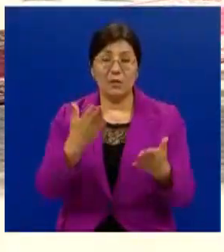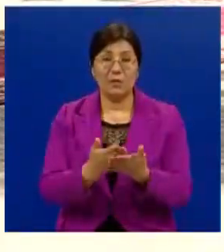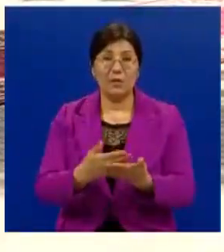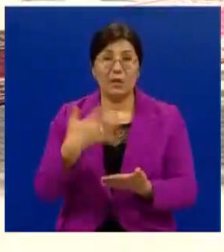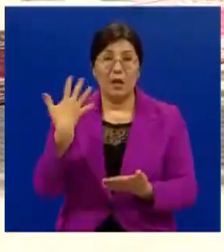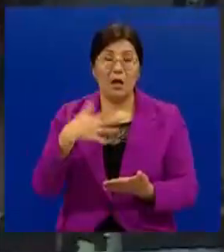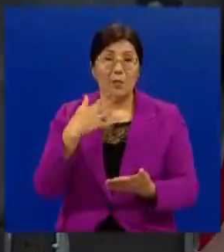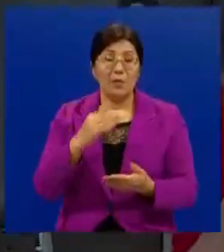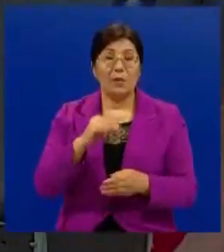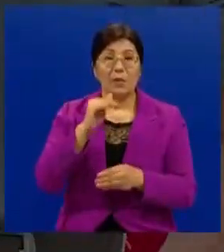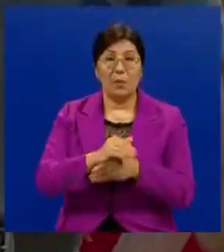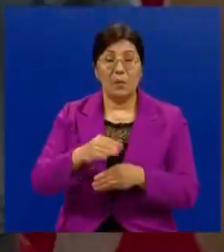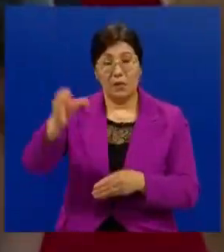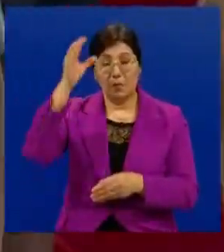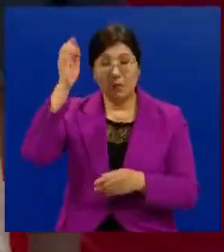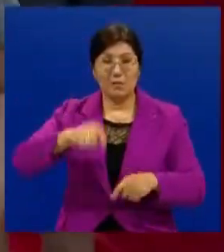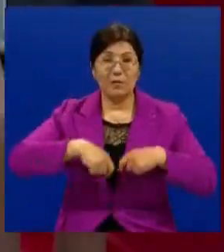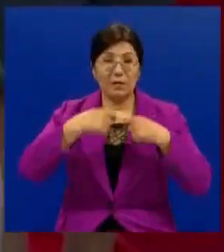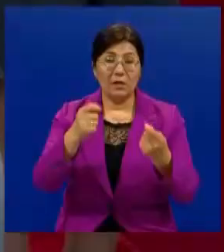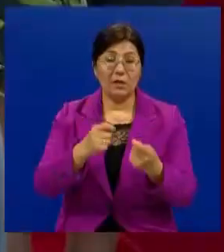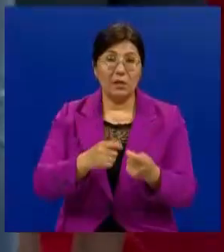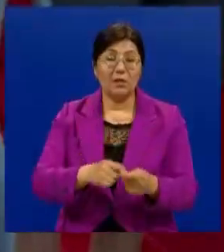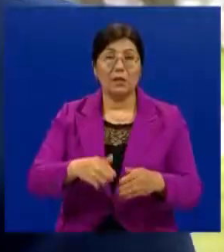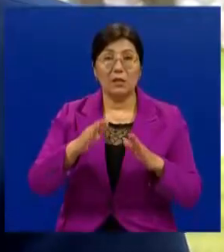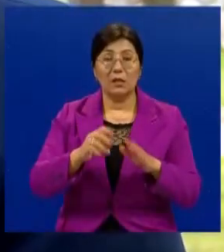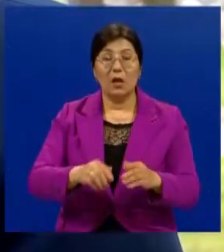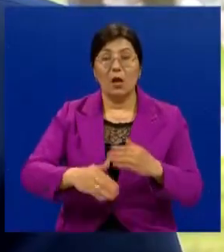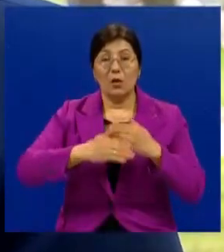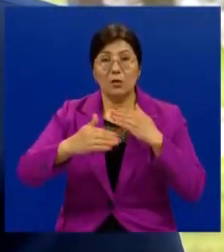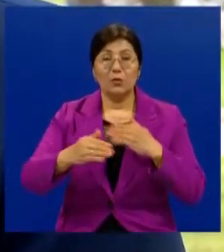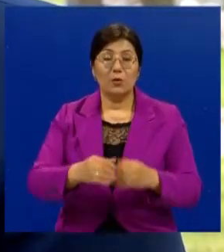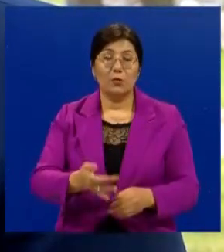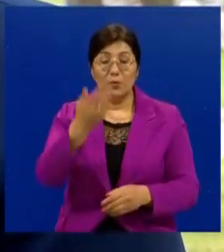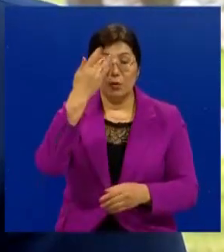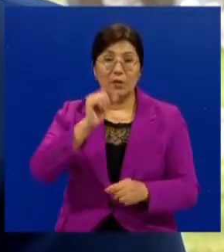учреждениях дополнительного образования откроют зоны летнего досуга школьников.